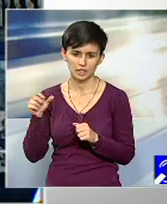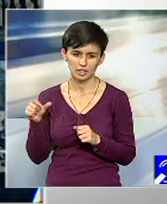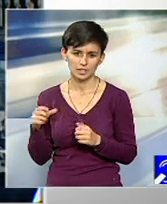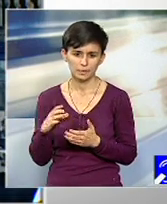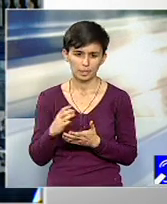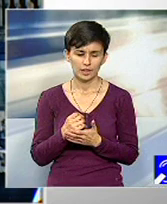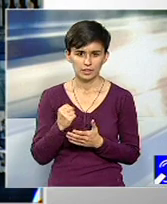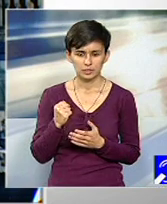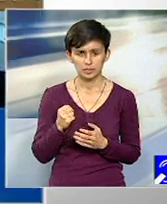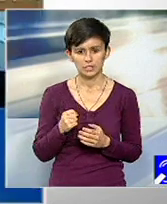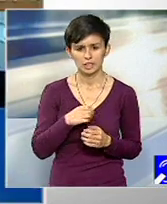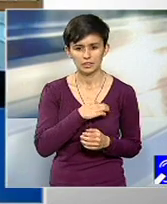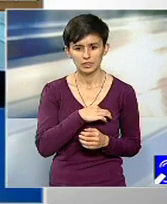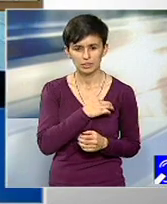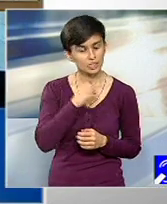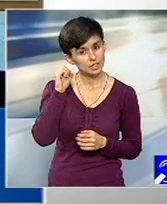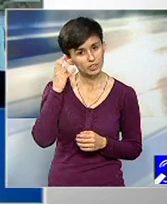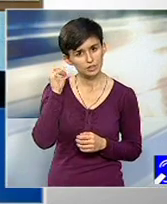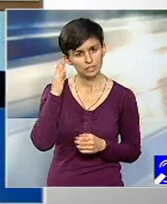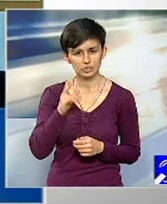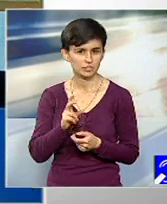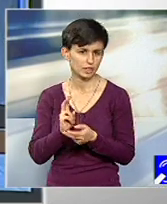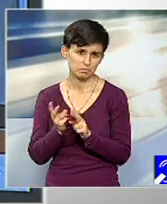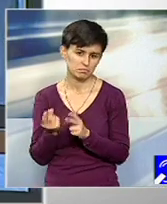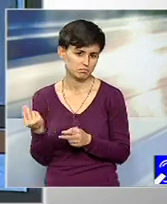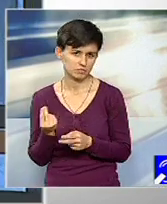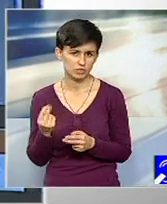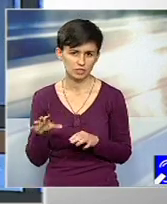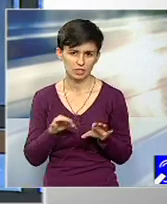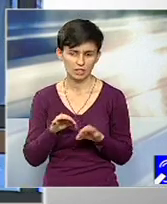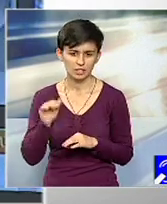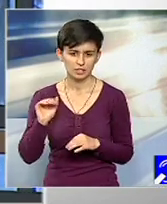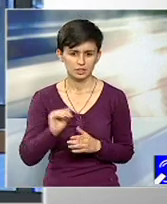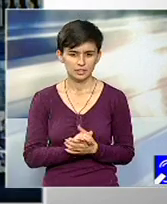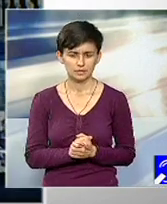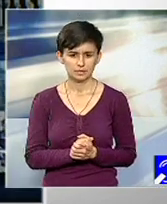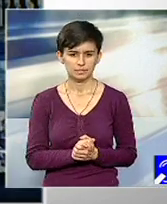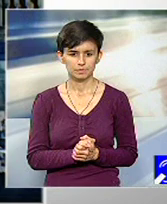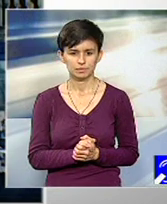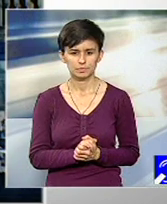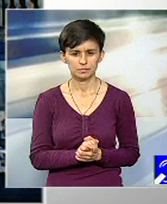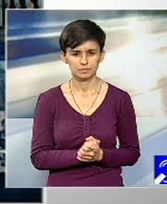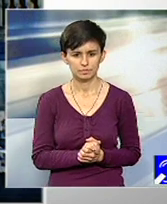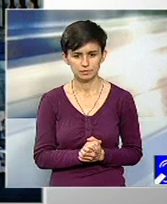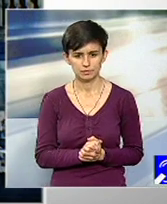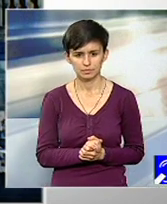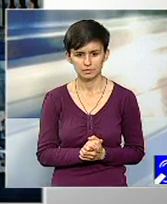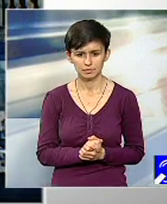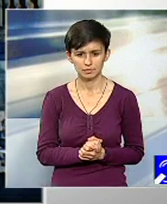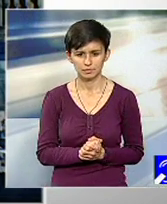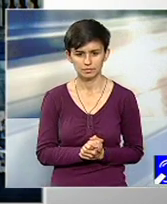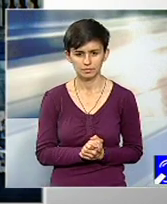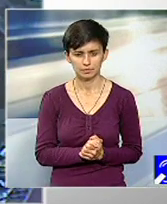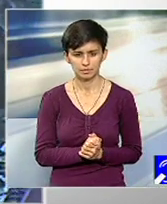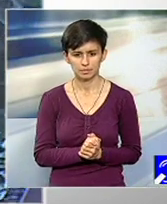la facultatea de filozofie. Cum această alegere? Probabil că gol balonii. Zici? Robert, la